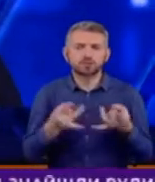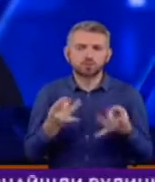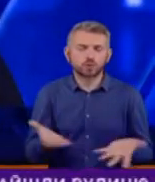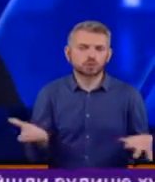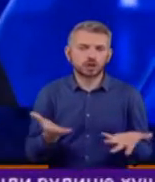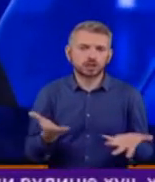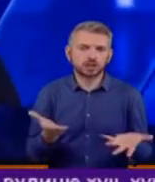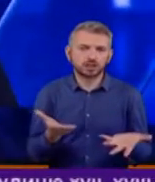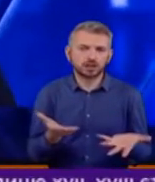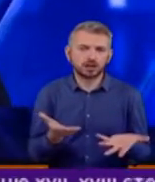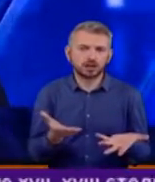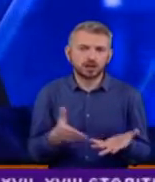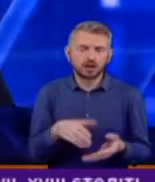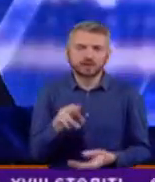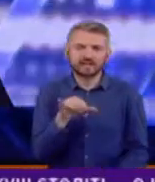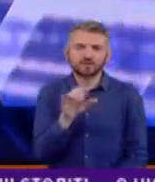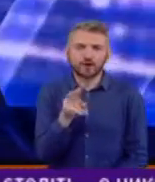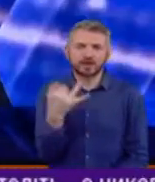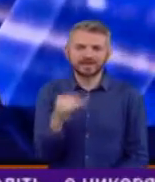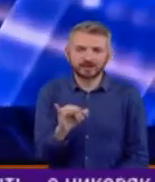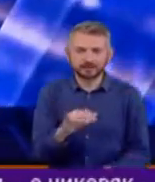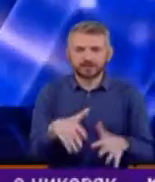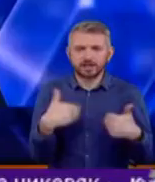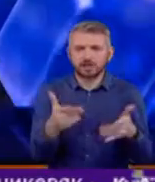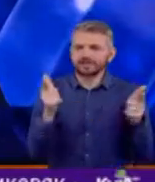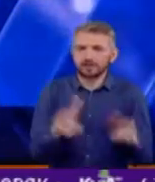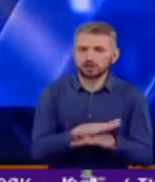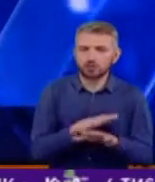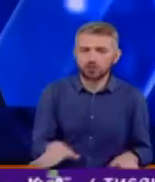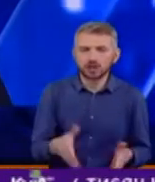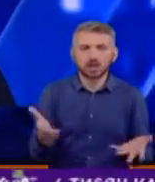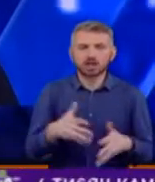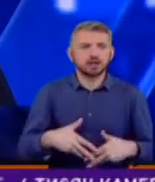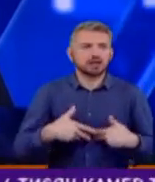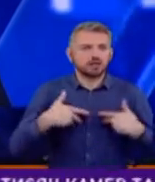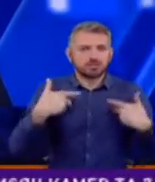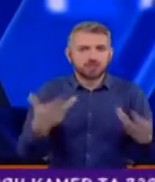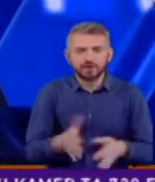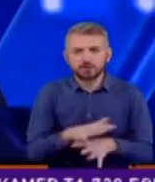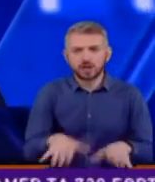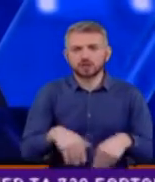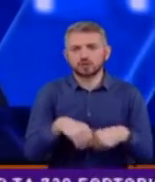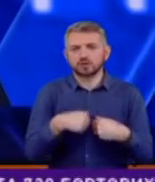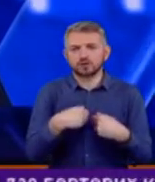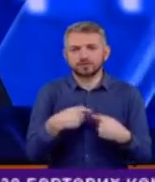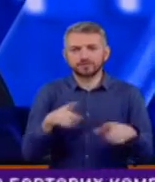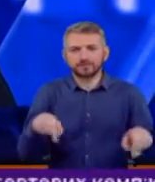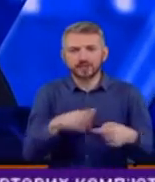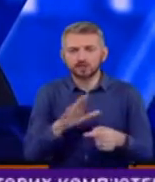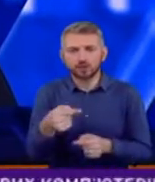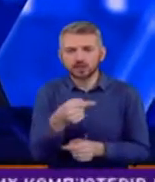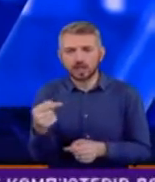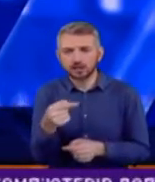такий диванний варіант незгоди, який на загал не виплескується, не виноситься, не творить якогось